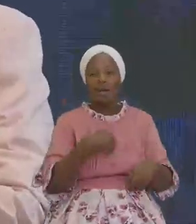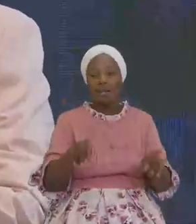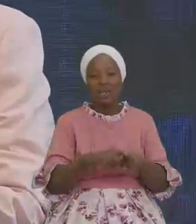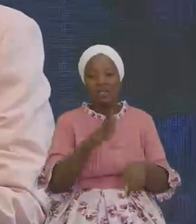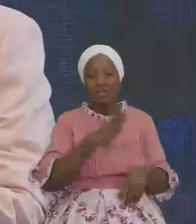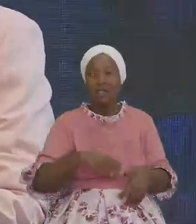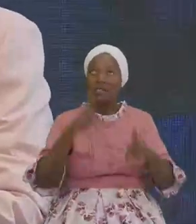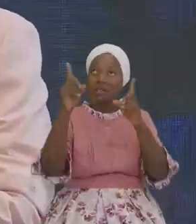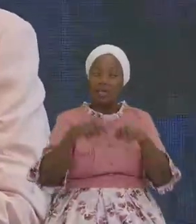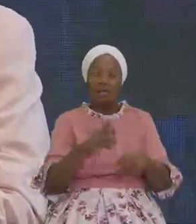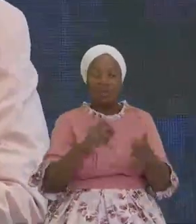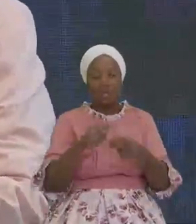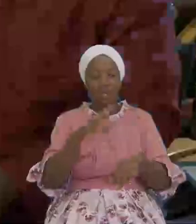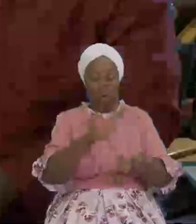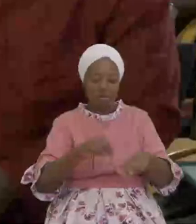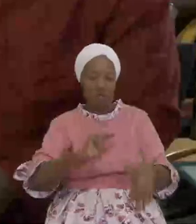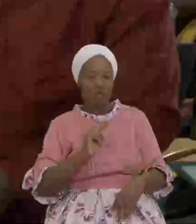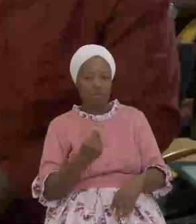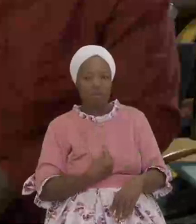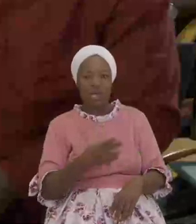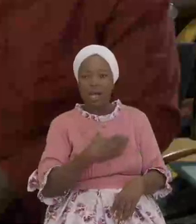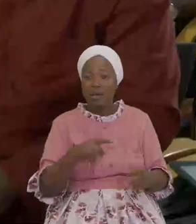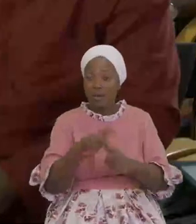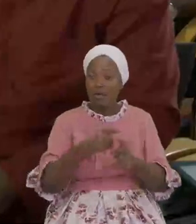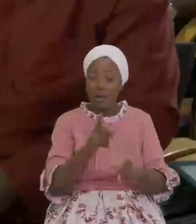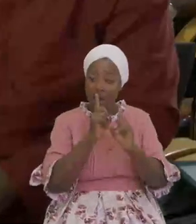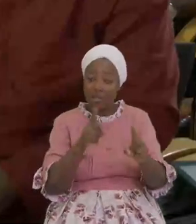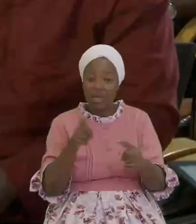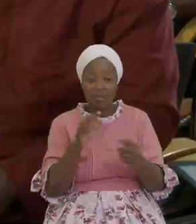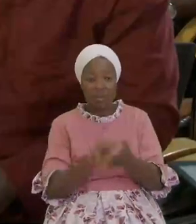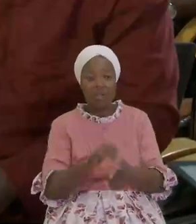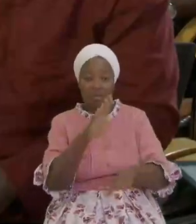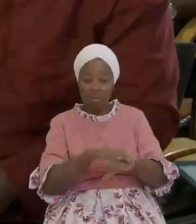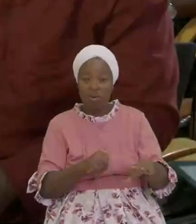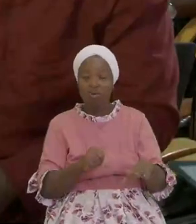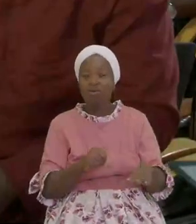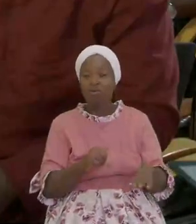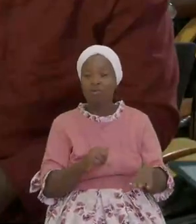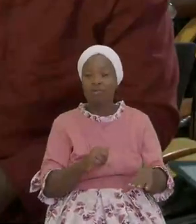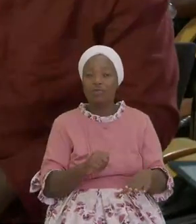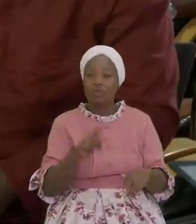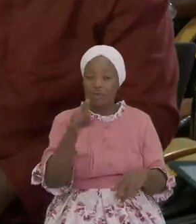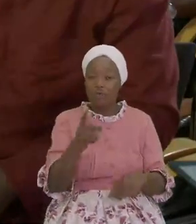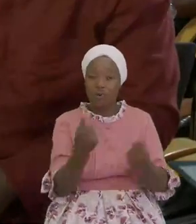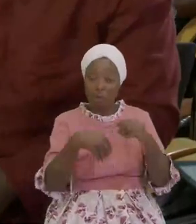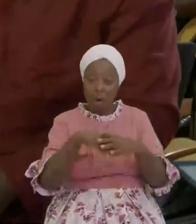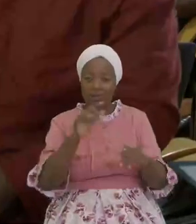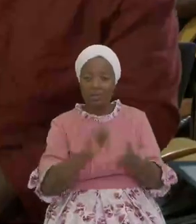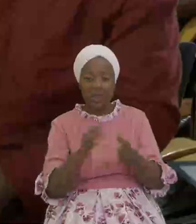venu. Et comme Christ est venu, il nous appelle. Et quand vous répondez à